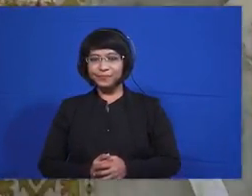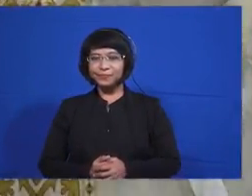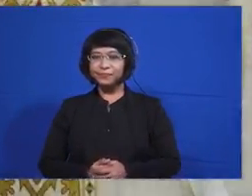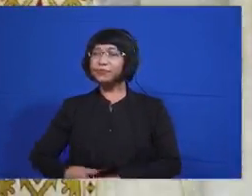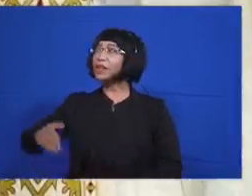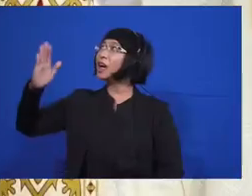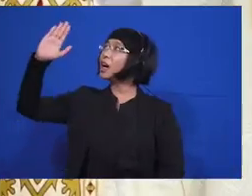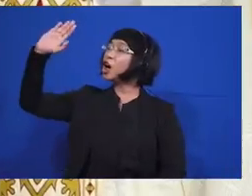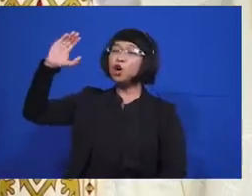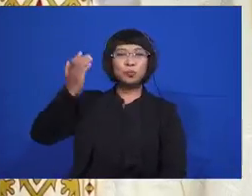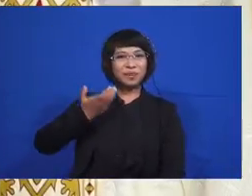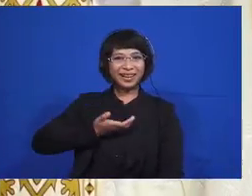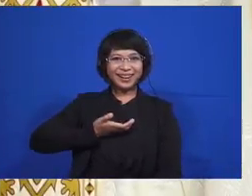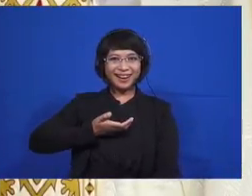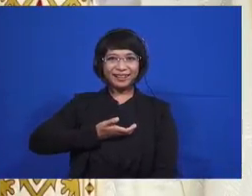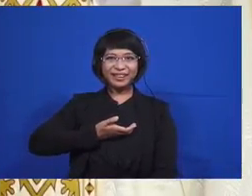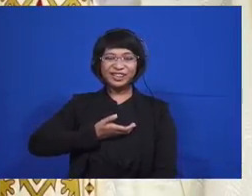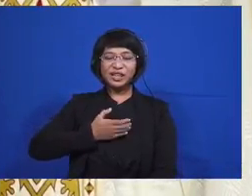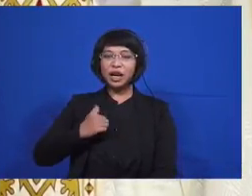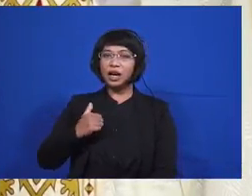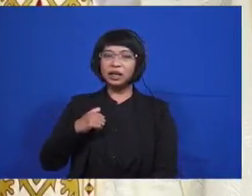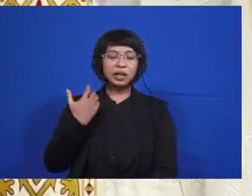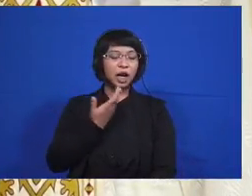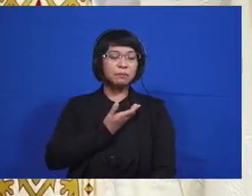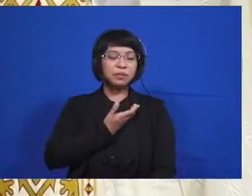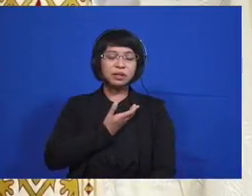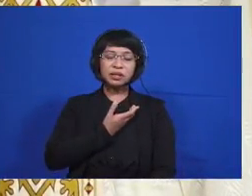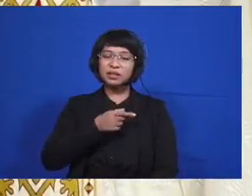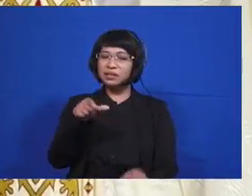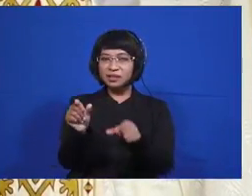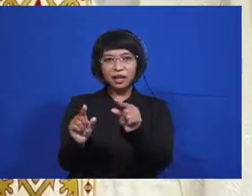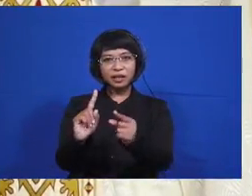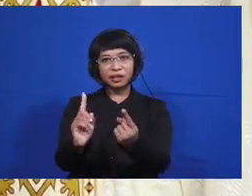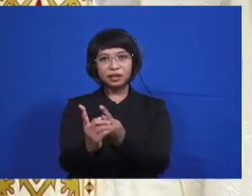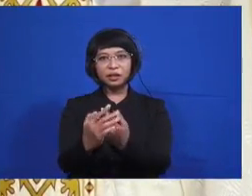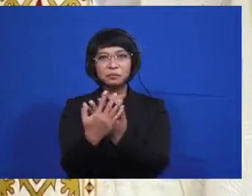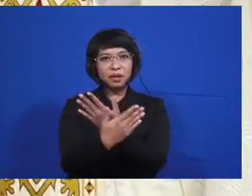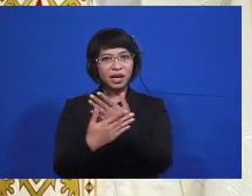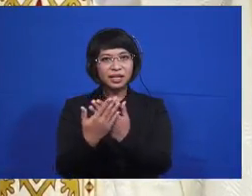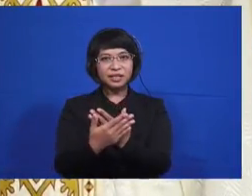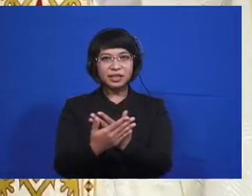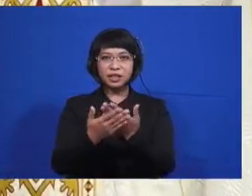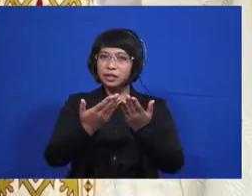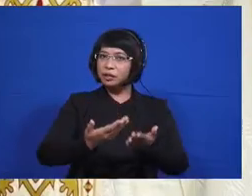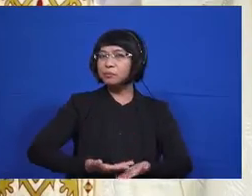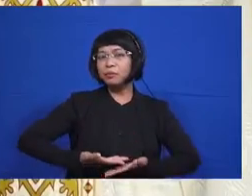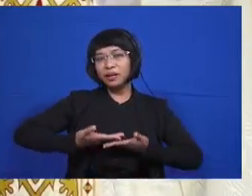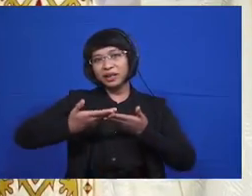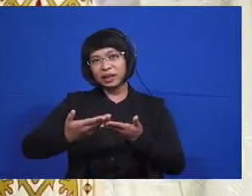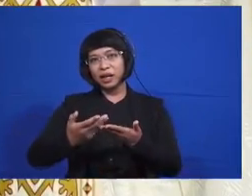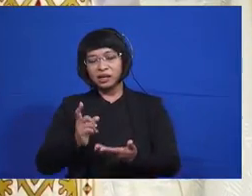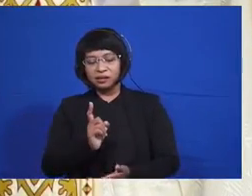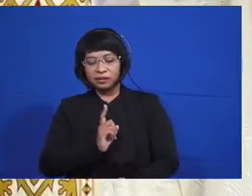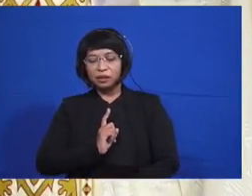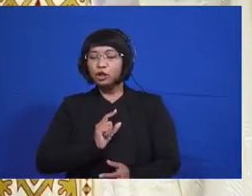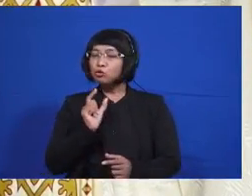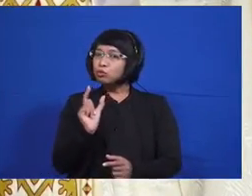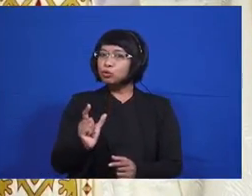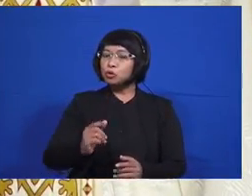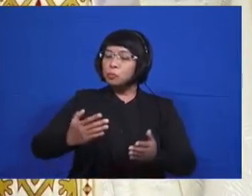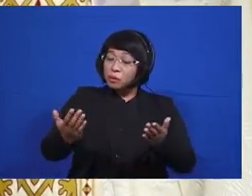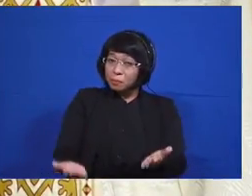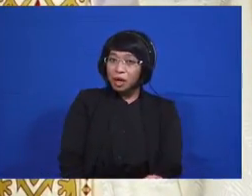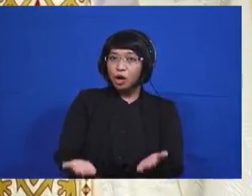Engkau mengendaki agar kami saling mengasihi dan menyerahkan diri demi pembangunan gereja-Mu